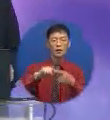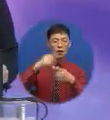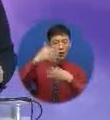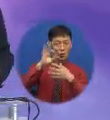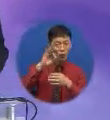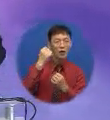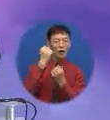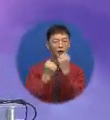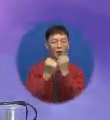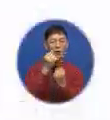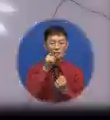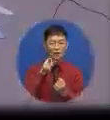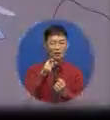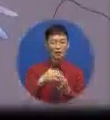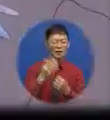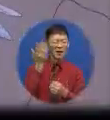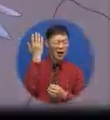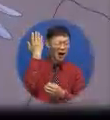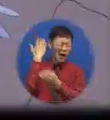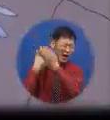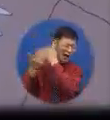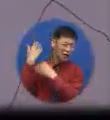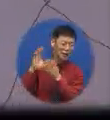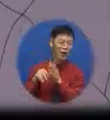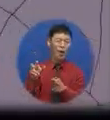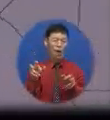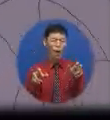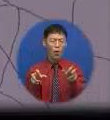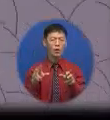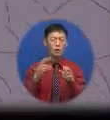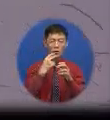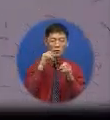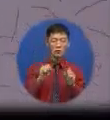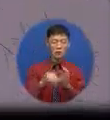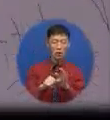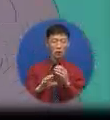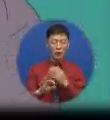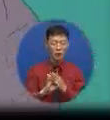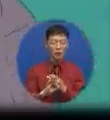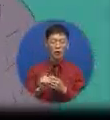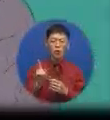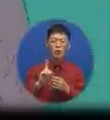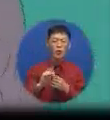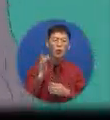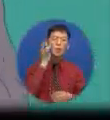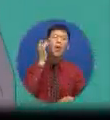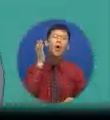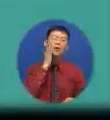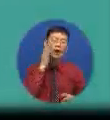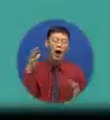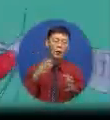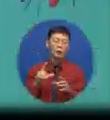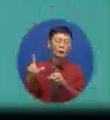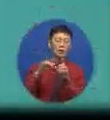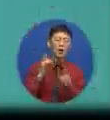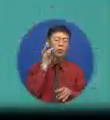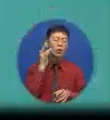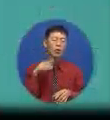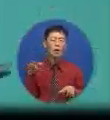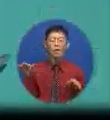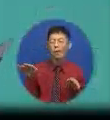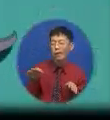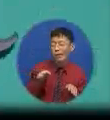영화에서 설명을 하는데 옛날 옛날에 공룡이 살고 있었는데 그 공룡이 살고 있었던 시대에 모기도 살고 있어서